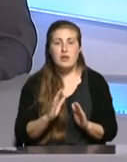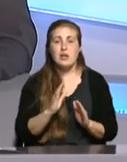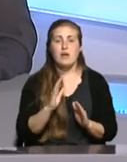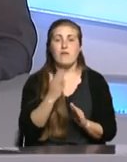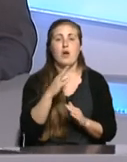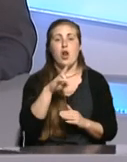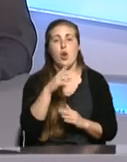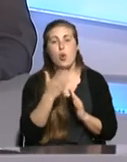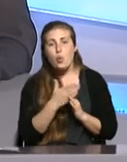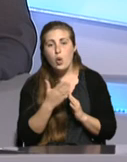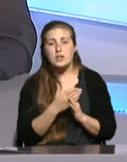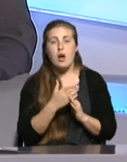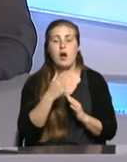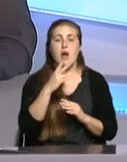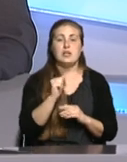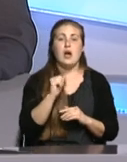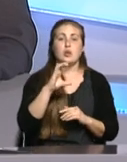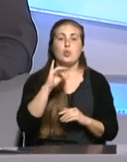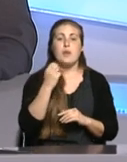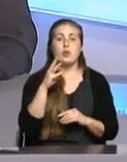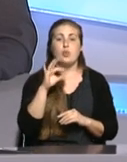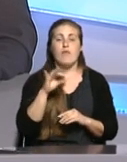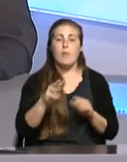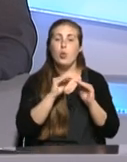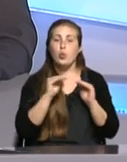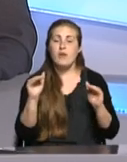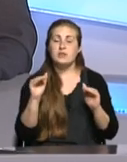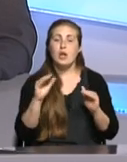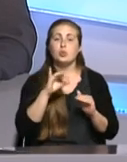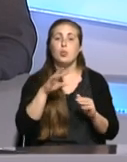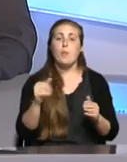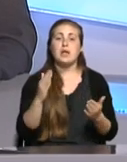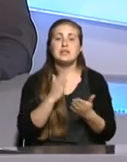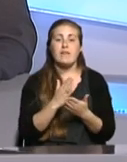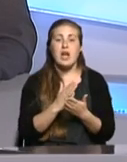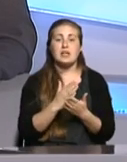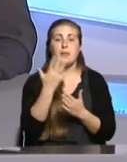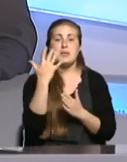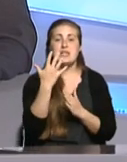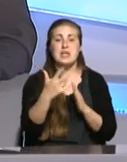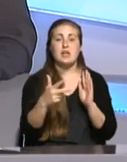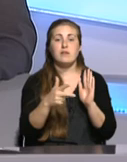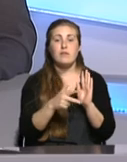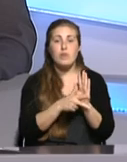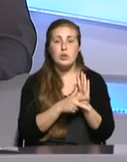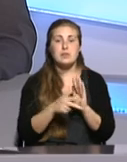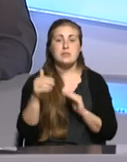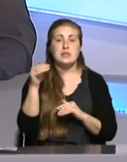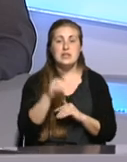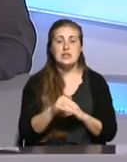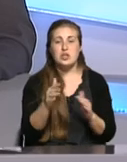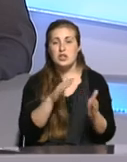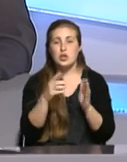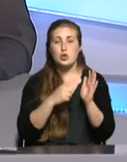на субъективном уровне сумма составляет 58 тысяч дтп